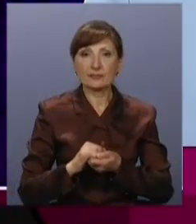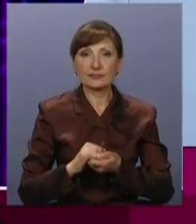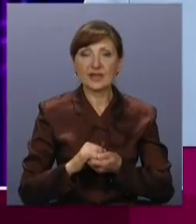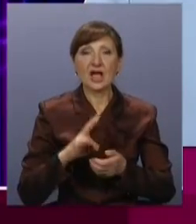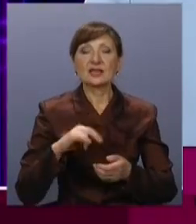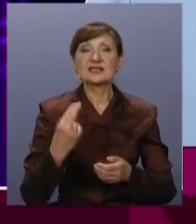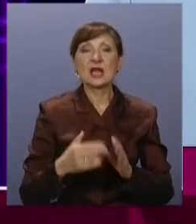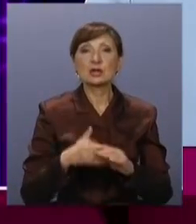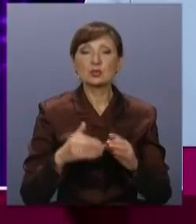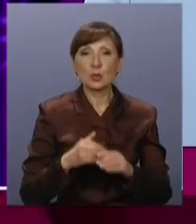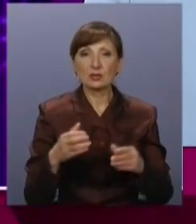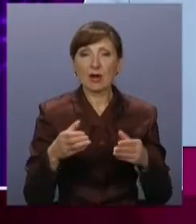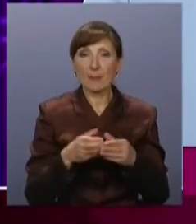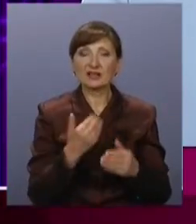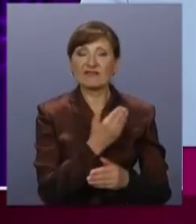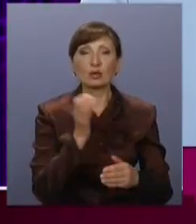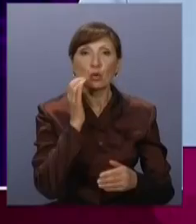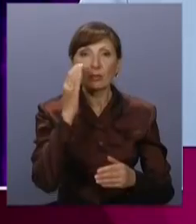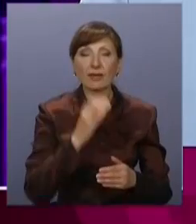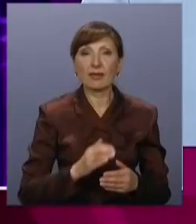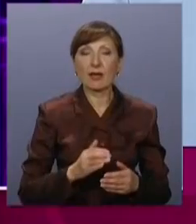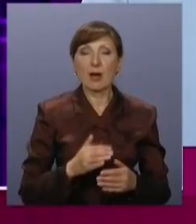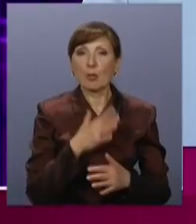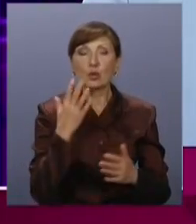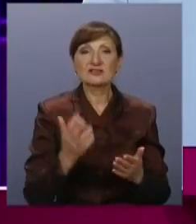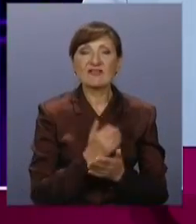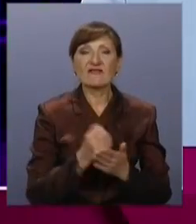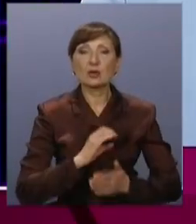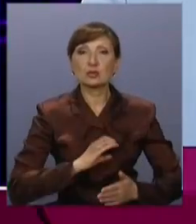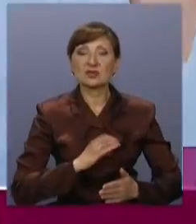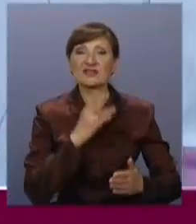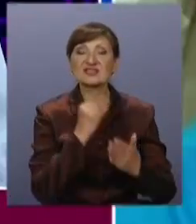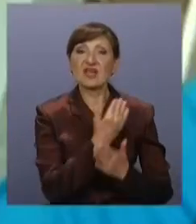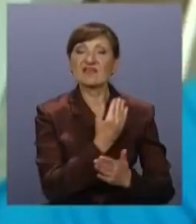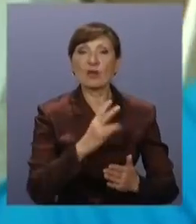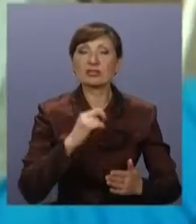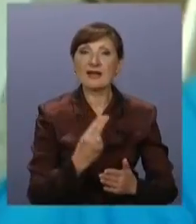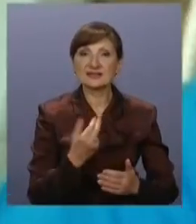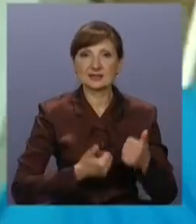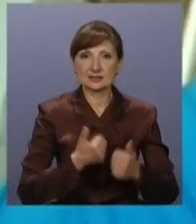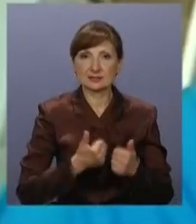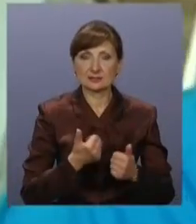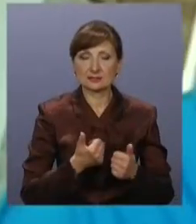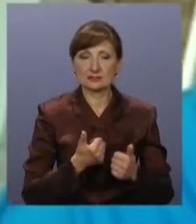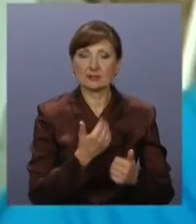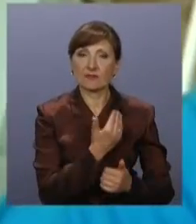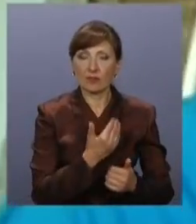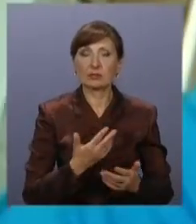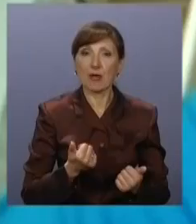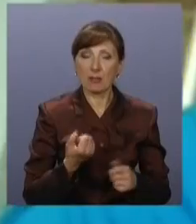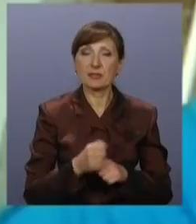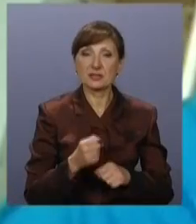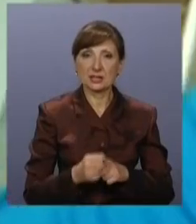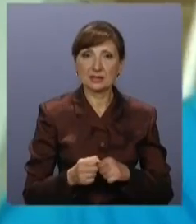национальная сборная туркменской команды, например, завоевала много медалей своих национальных видов спорта, вот туркмен